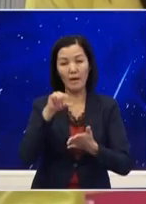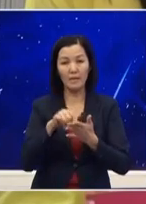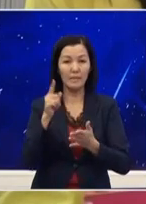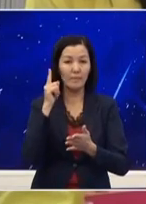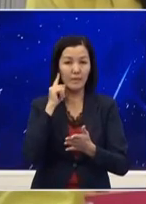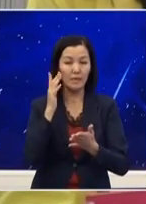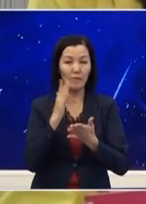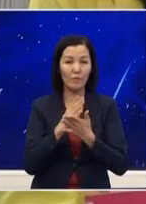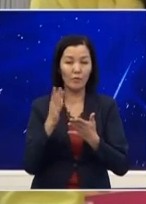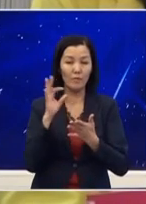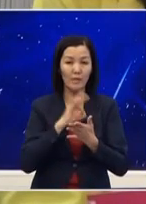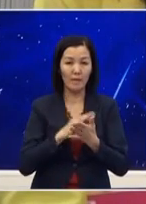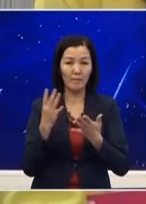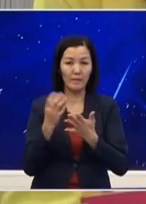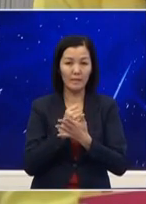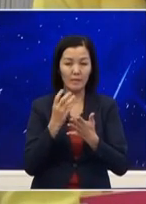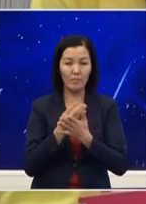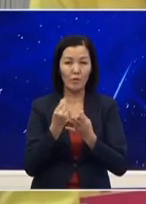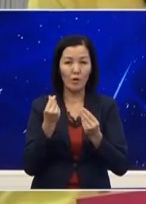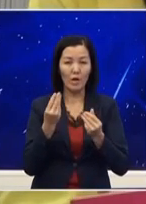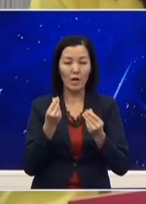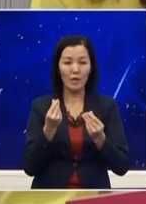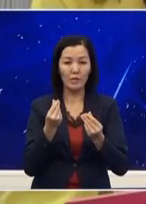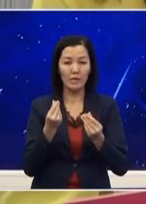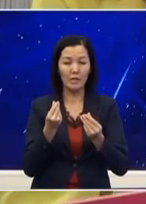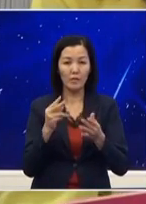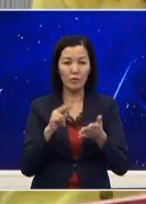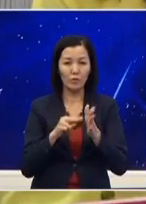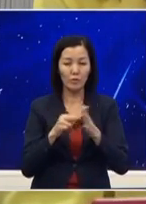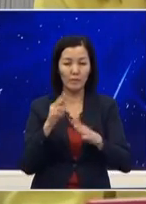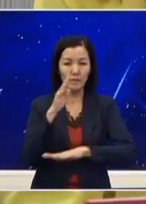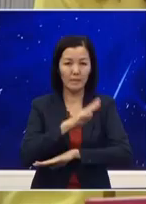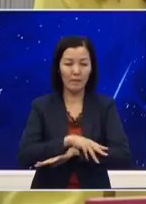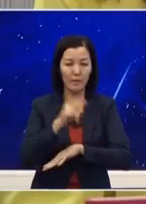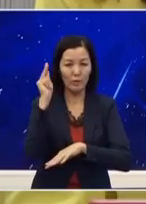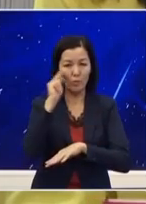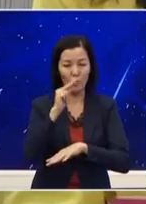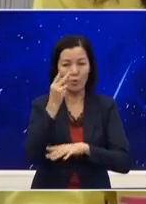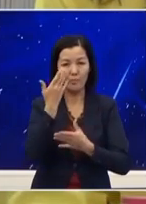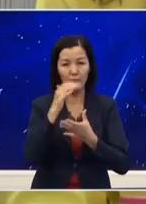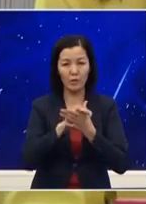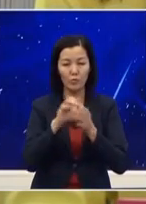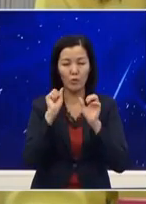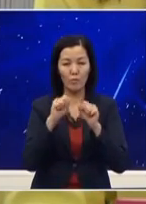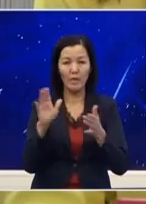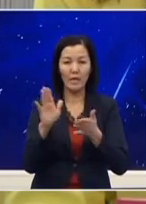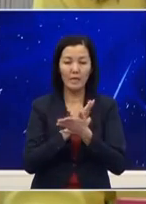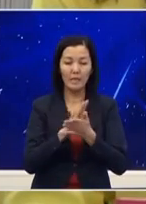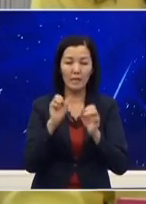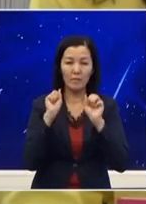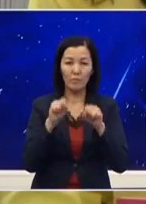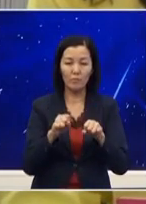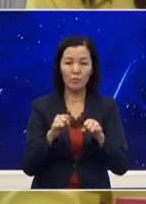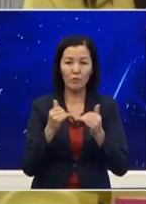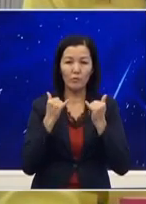отырмын. Табысты болумен көбірек ақша табудың кілті осы тренингте деп санаймын. Тегін мүмкіндік үшін